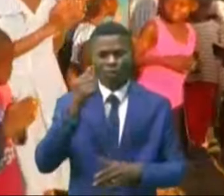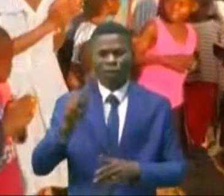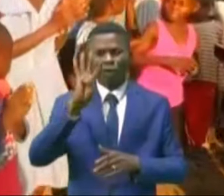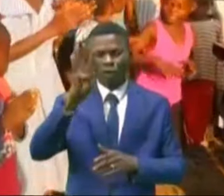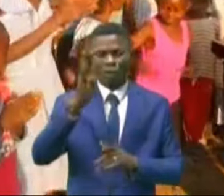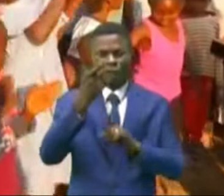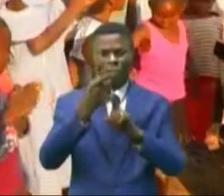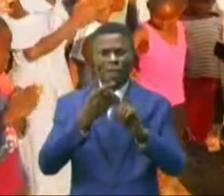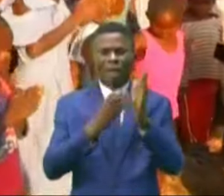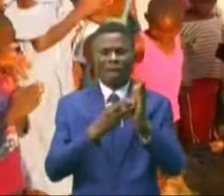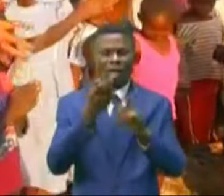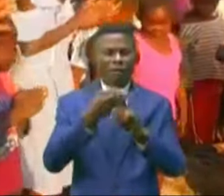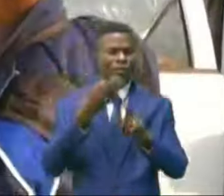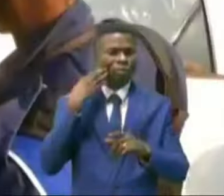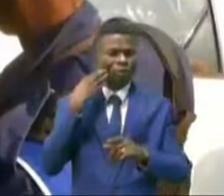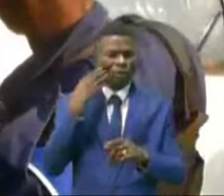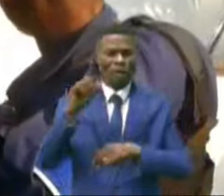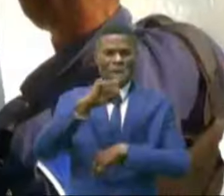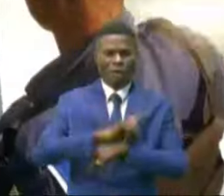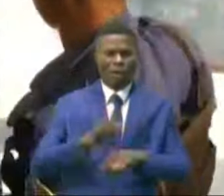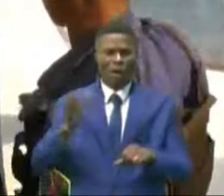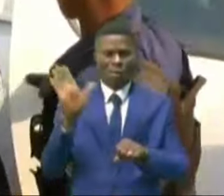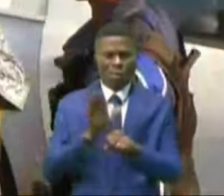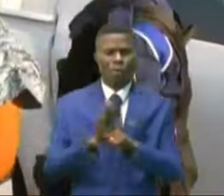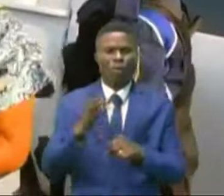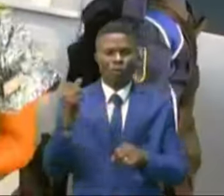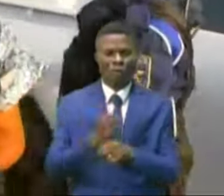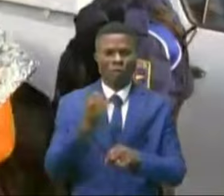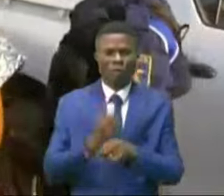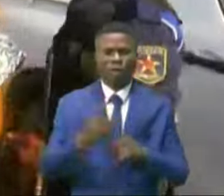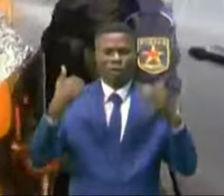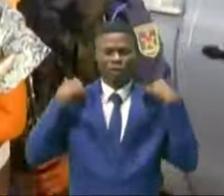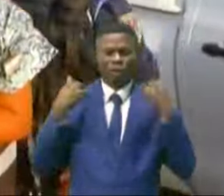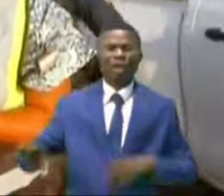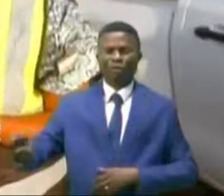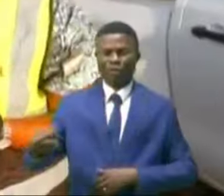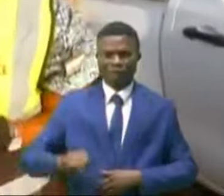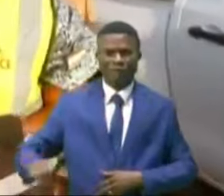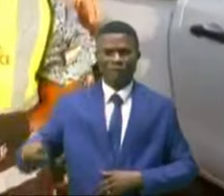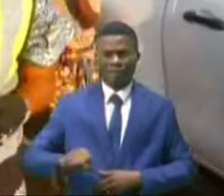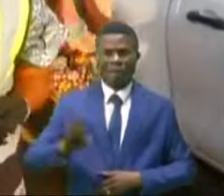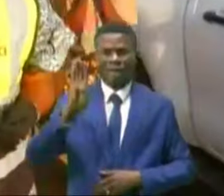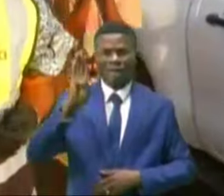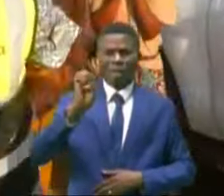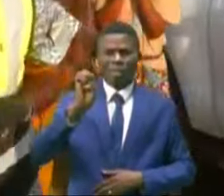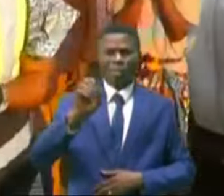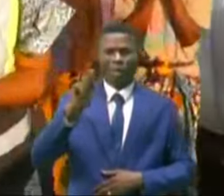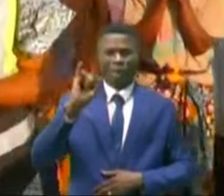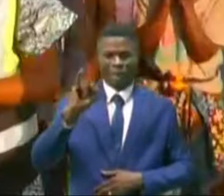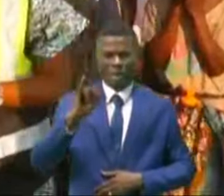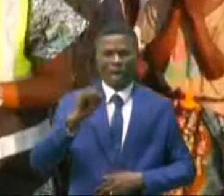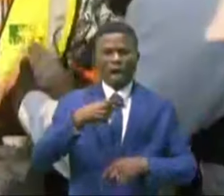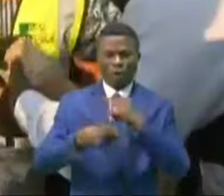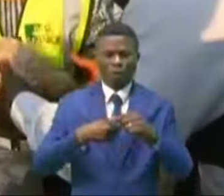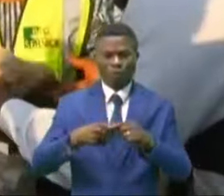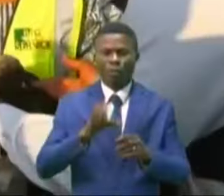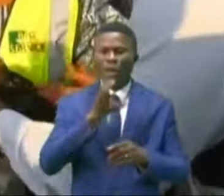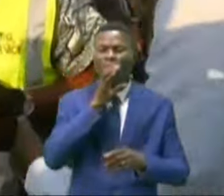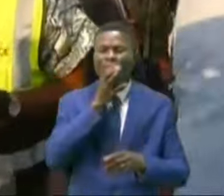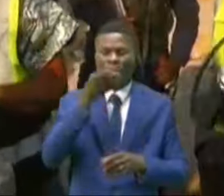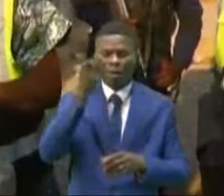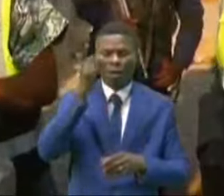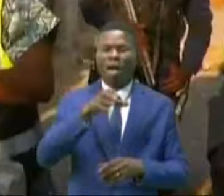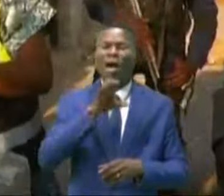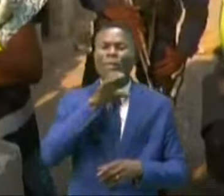mai 2024, une journée pleine de travail pour la chef de secteur Betty Kiando Katoke qui a procédé à la pose de la première